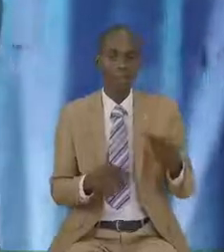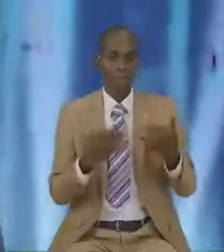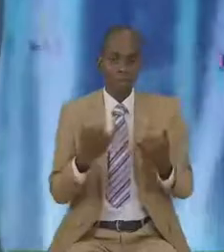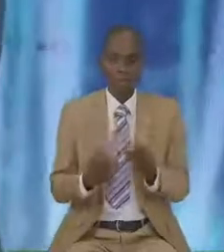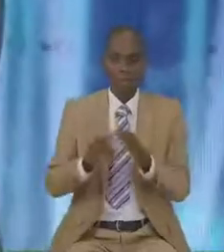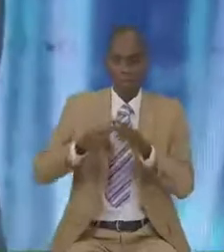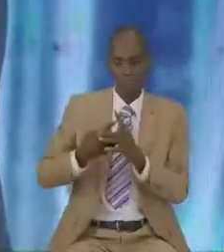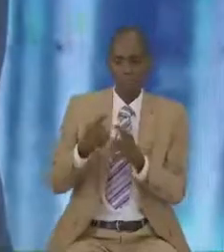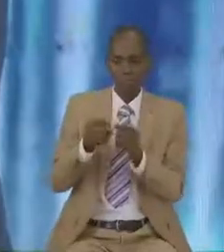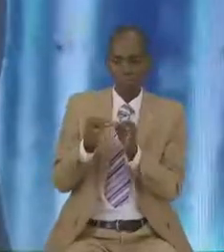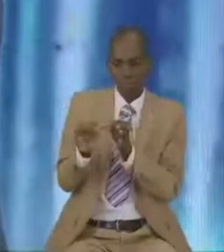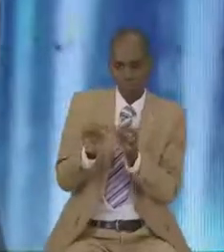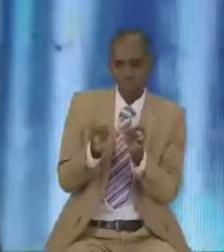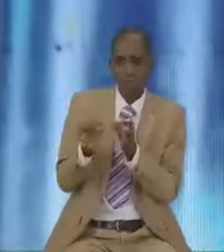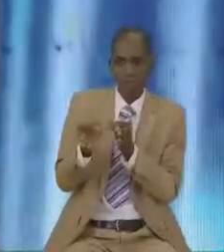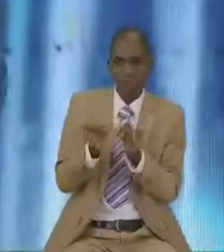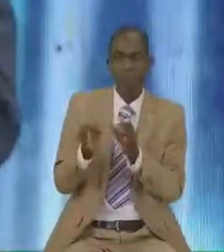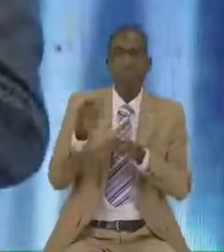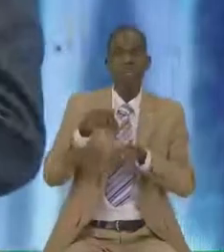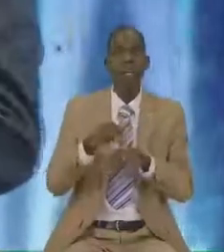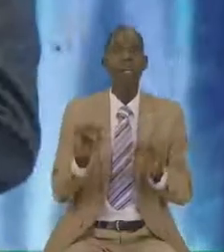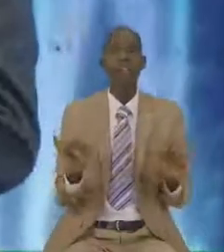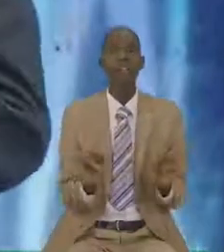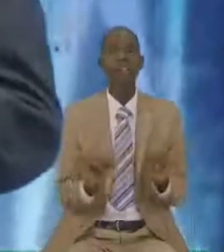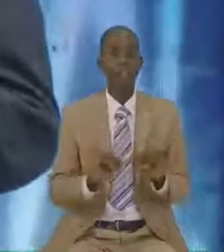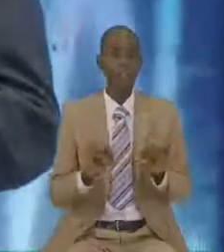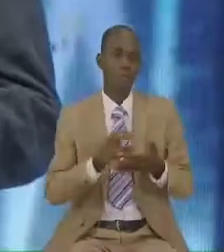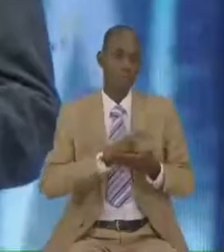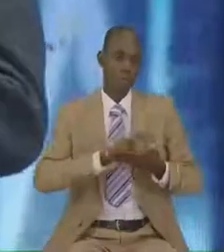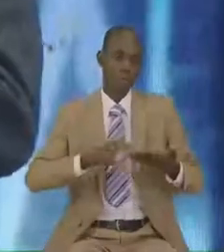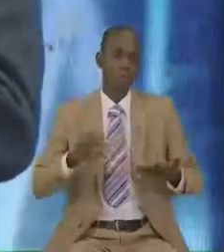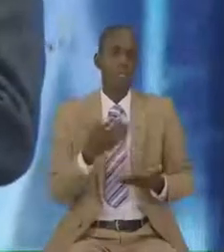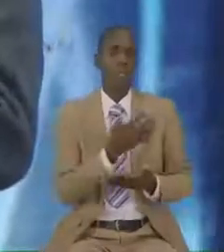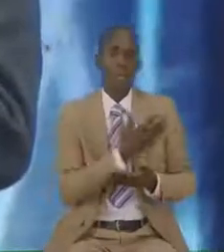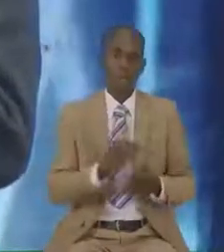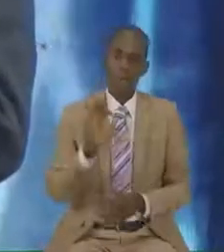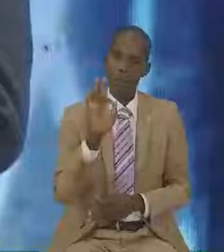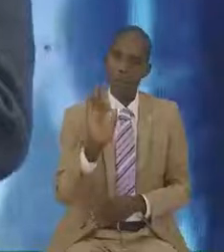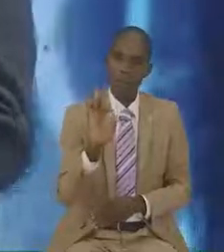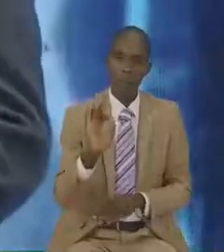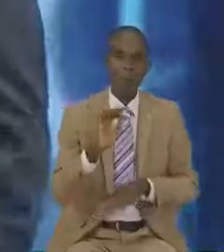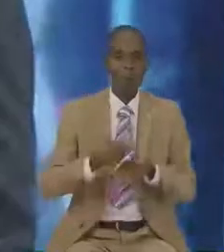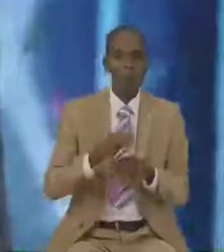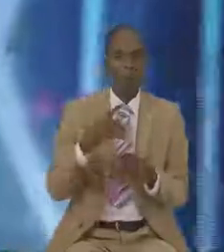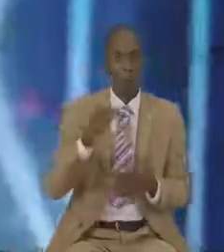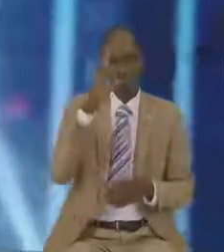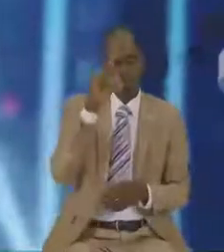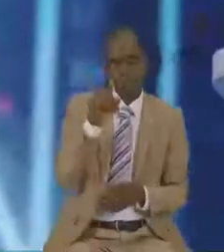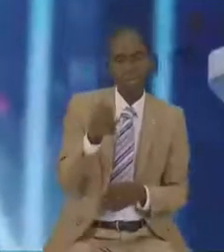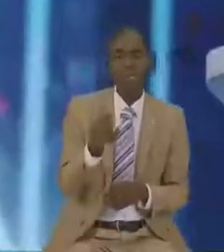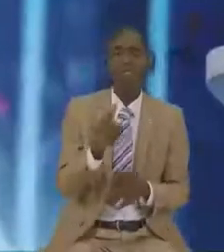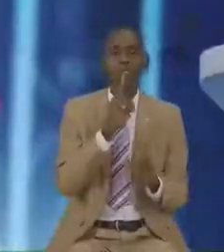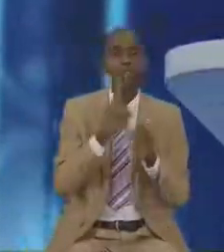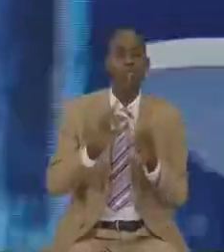bouche et commençant par ce passage, par ce même passage, lui annonça la